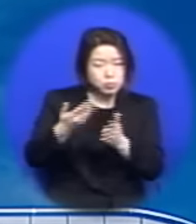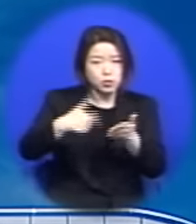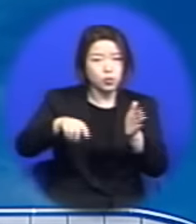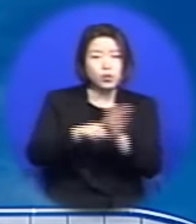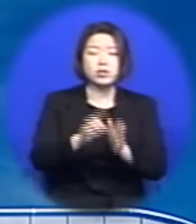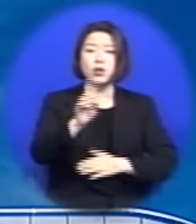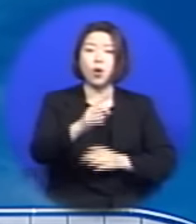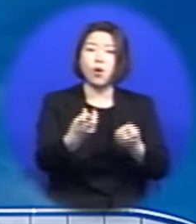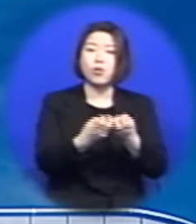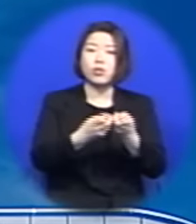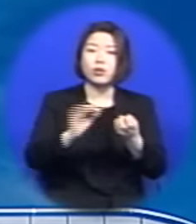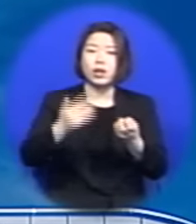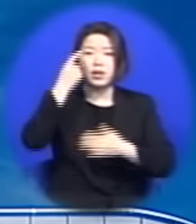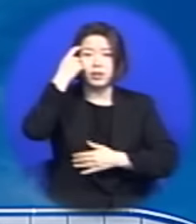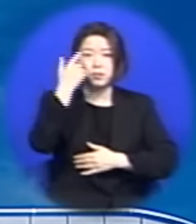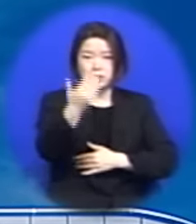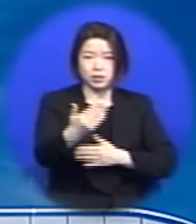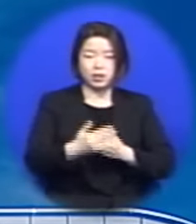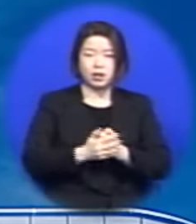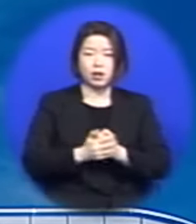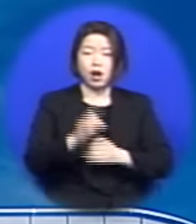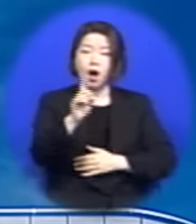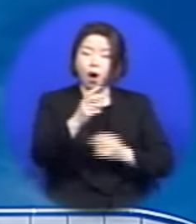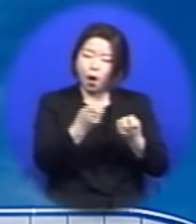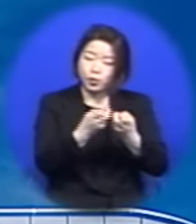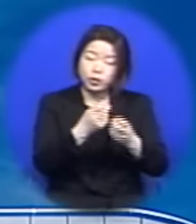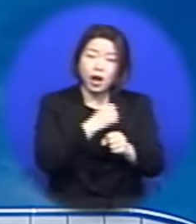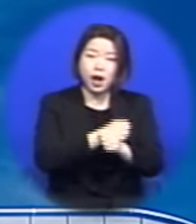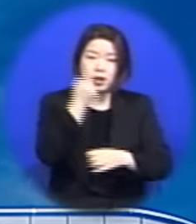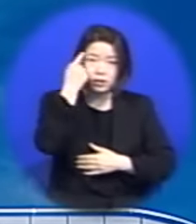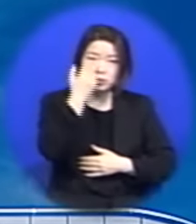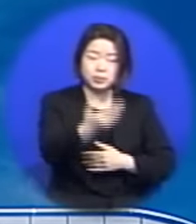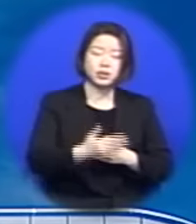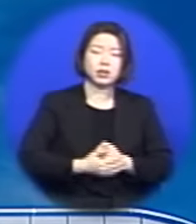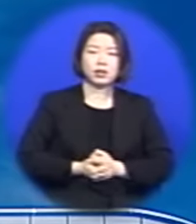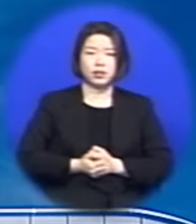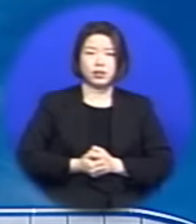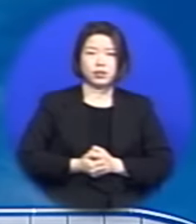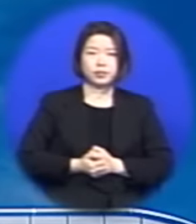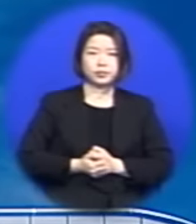하라는 거죠 어떻게 하라는 겁니까 도대체